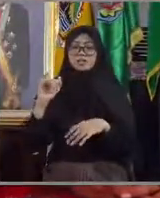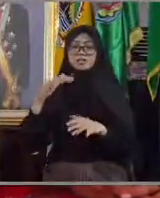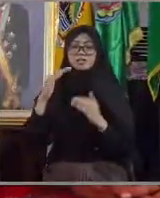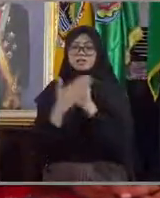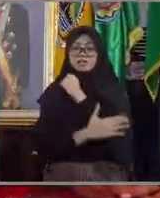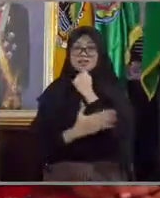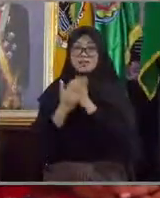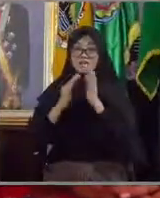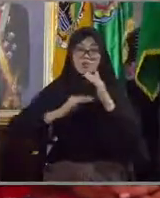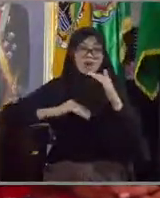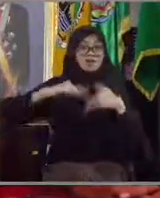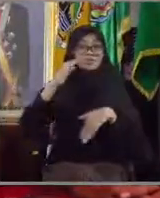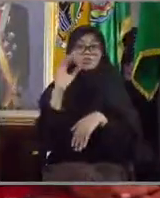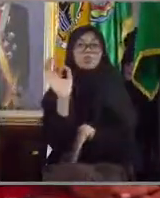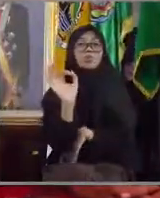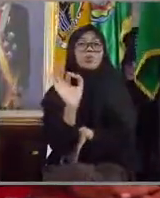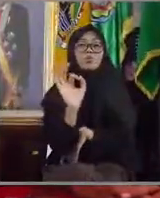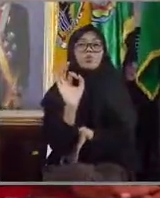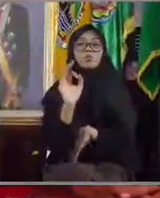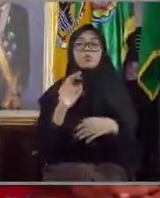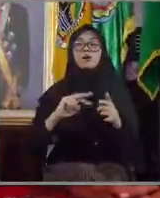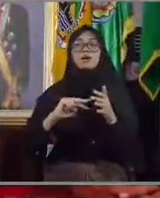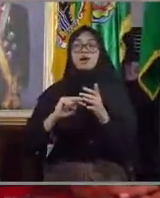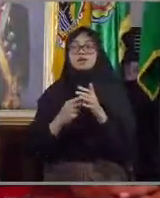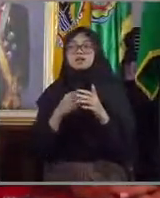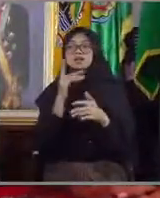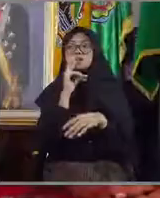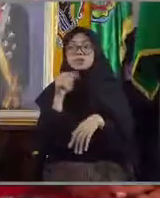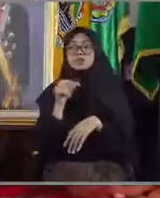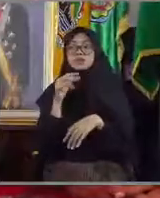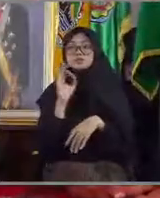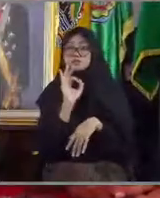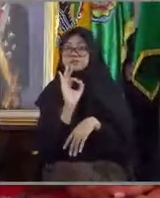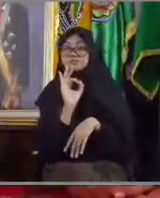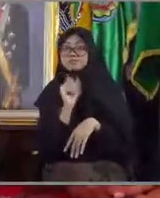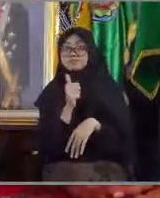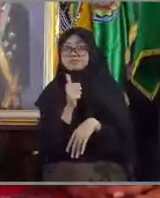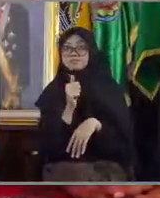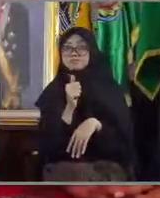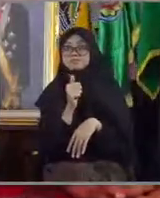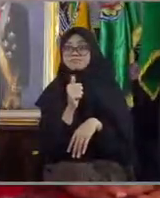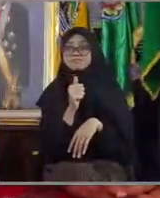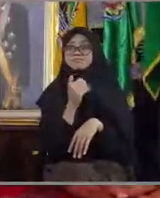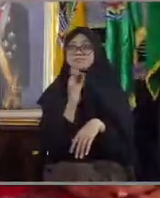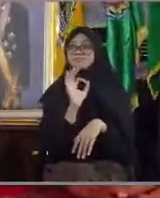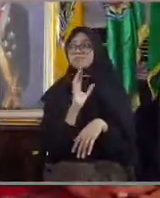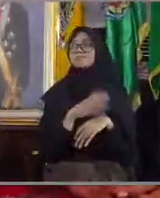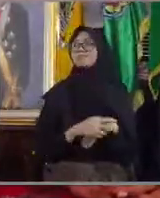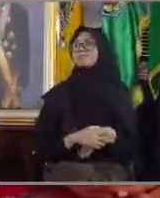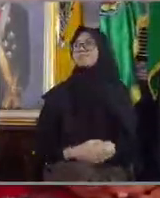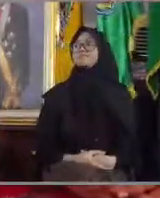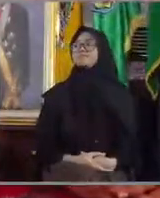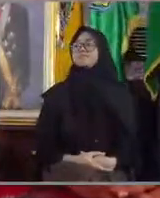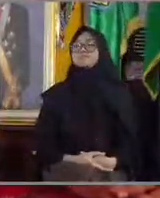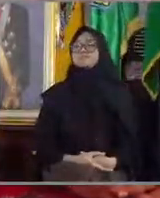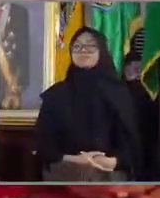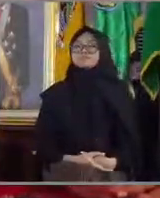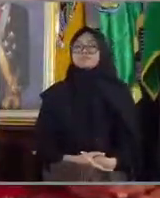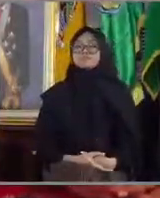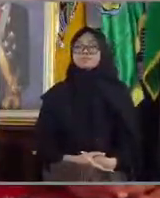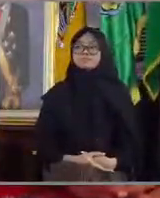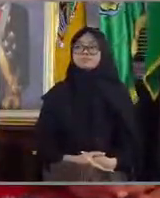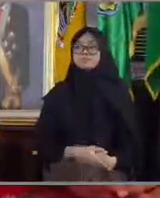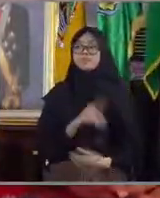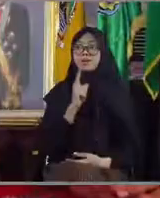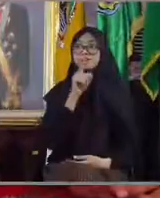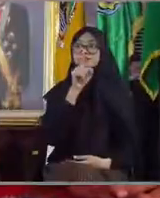hari ini kita mencoba untuk mendorong mencari solusi itu. Gitu ya. Oke, terima kasih Bapak. Baik, terima kasih. Masih